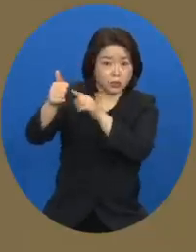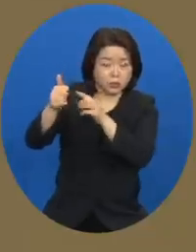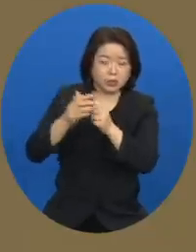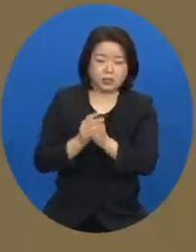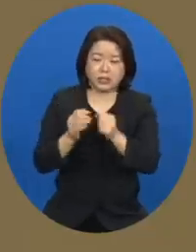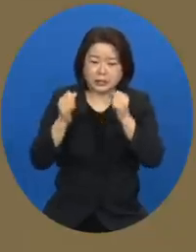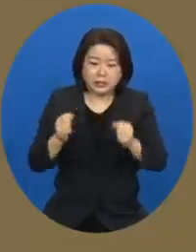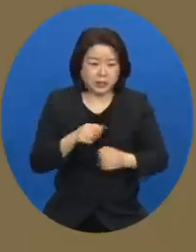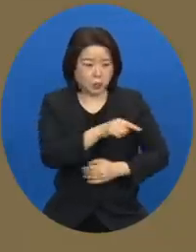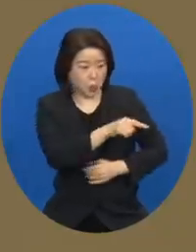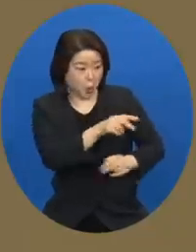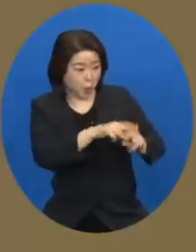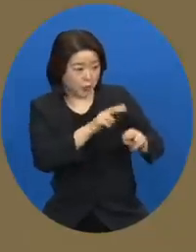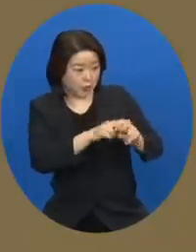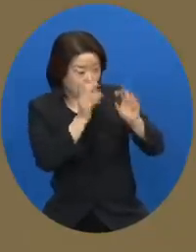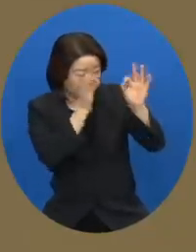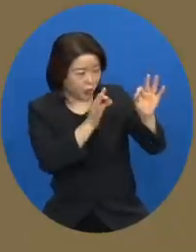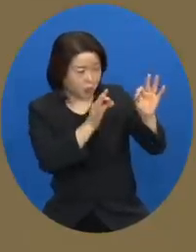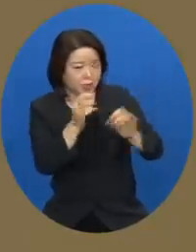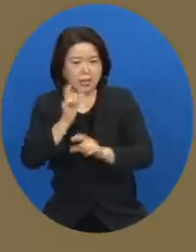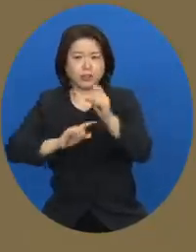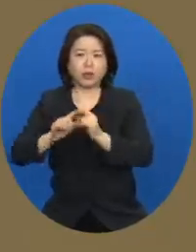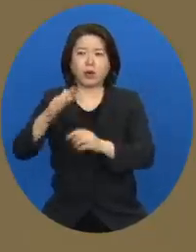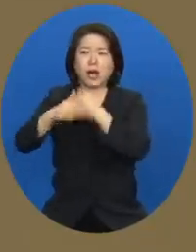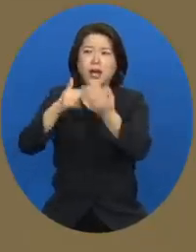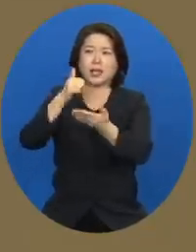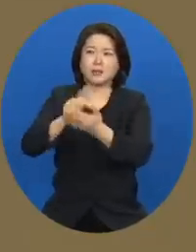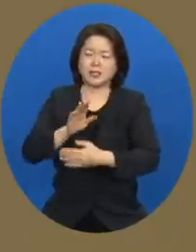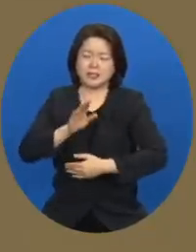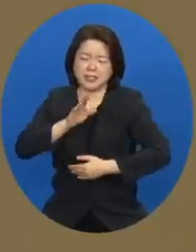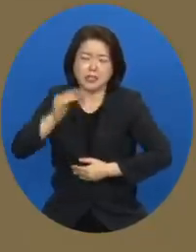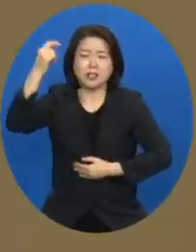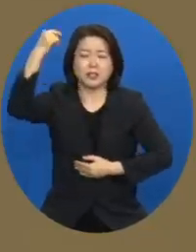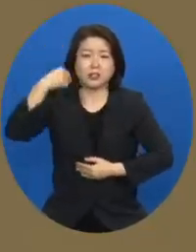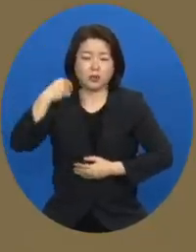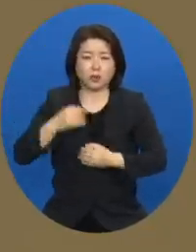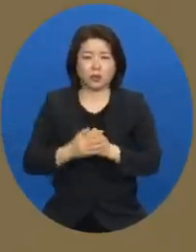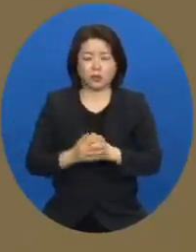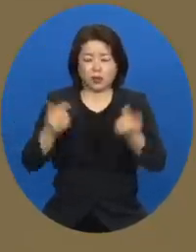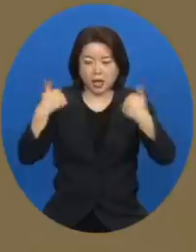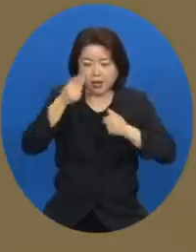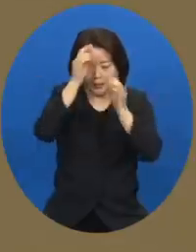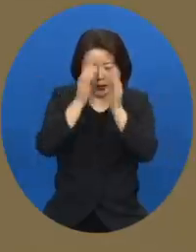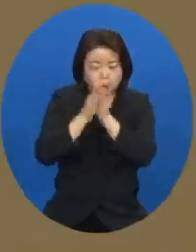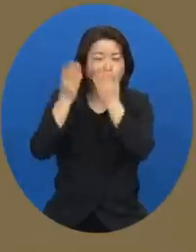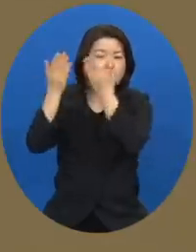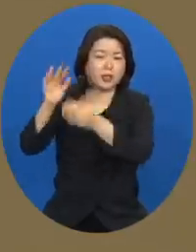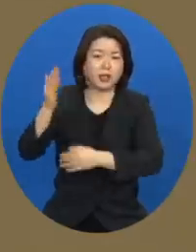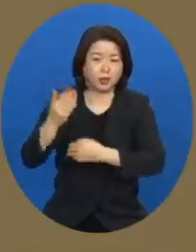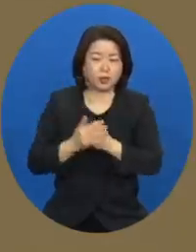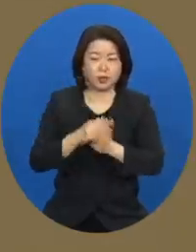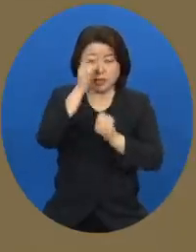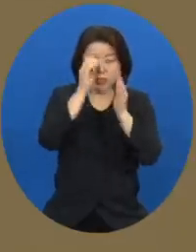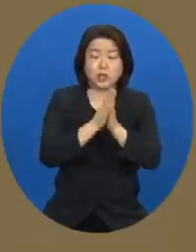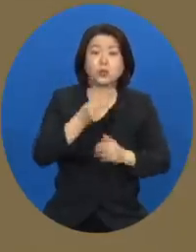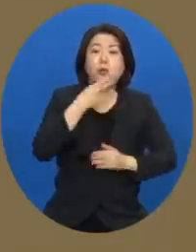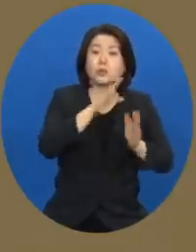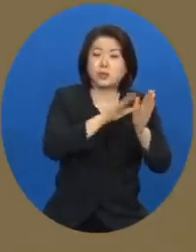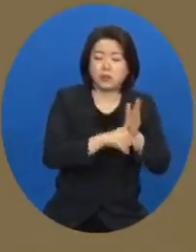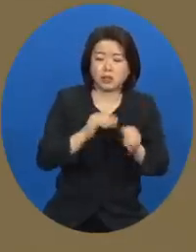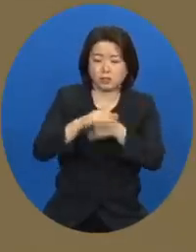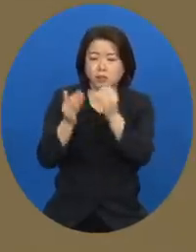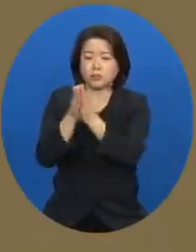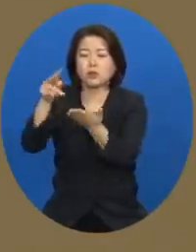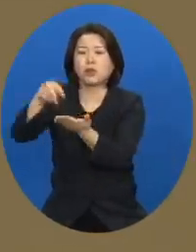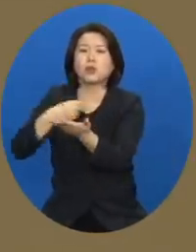앉아있는 이 의자보다 더 실제적으로 느껴지거든요. 항상 기도하게 되고 기도하지 않을 때는 성경을 읽고